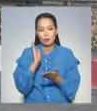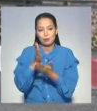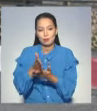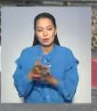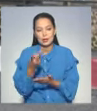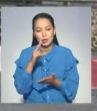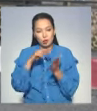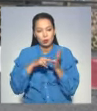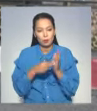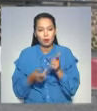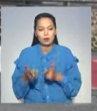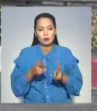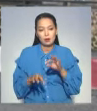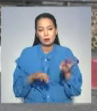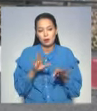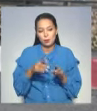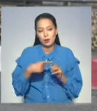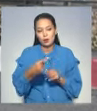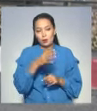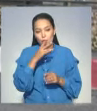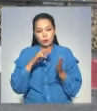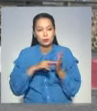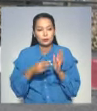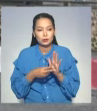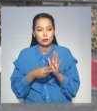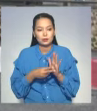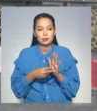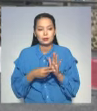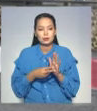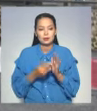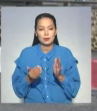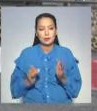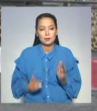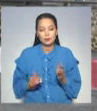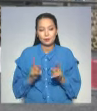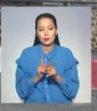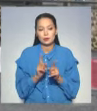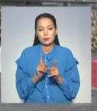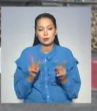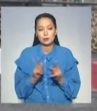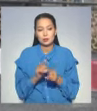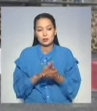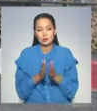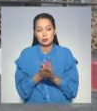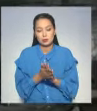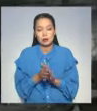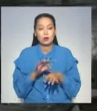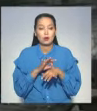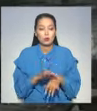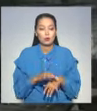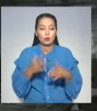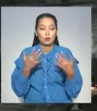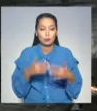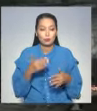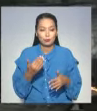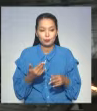екі жоба дайындалды. Қазіргі уақытта ол жобалар бойынша мердігер ұйымдармен келісім шарттар жасалды. Қалада